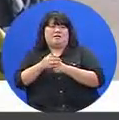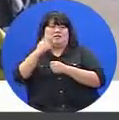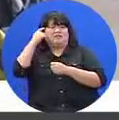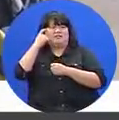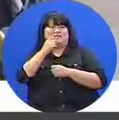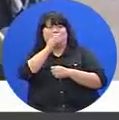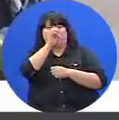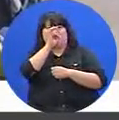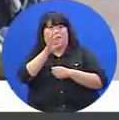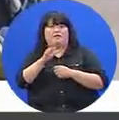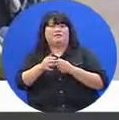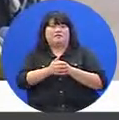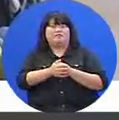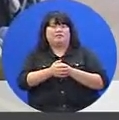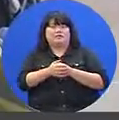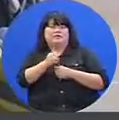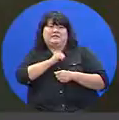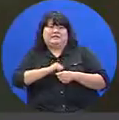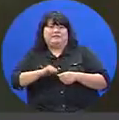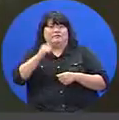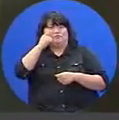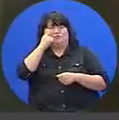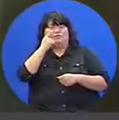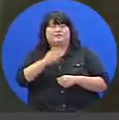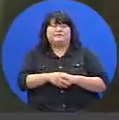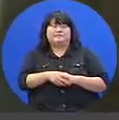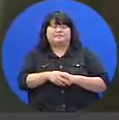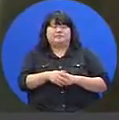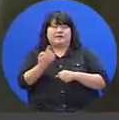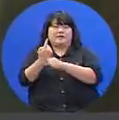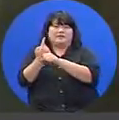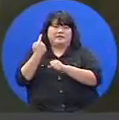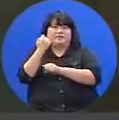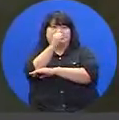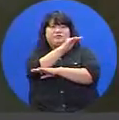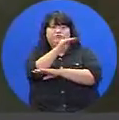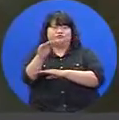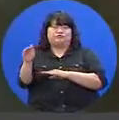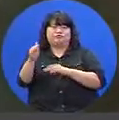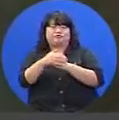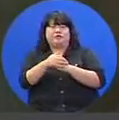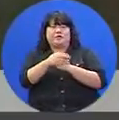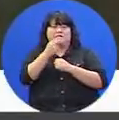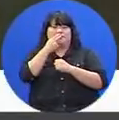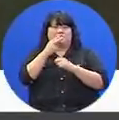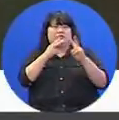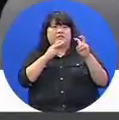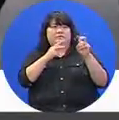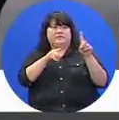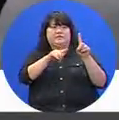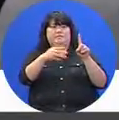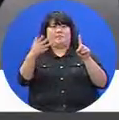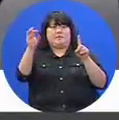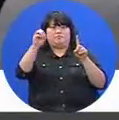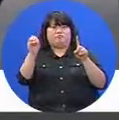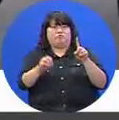그렇죠. 참을 때는 있고. 지난해 기준 전북 성인의 흡연율은